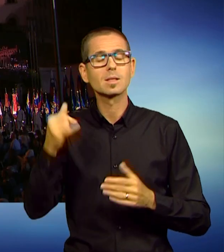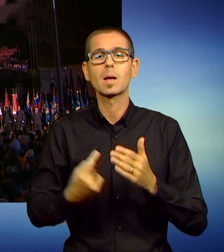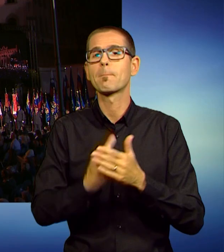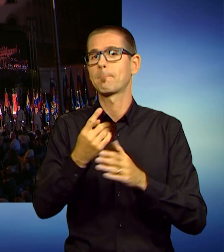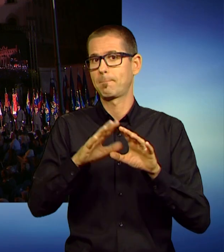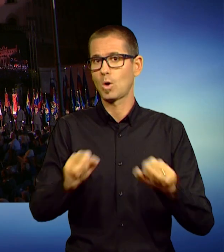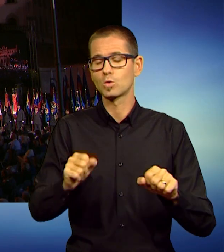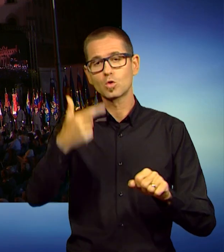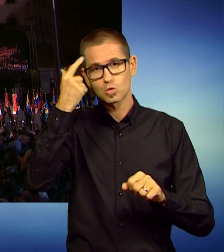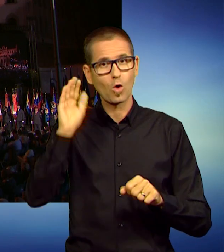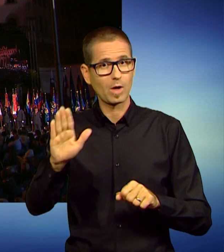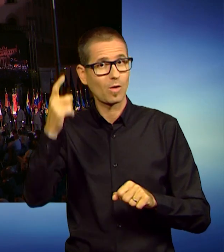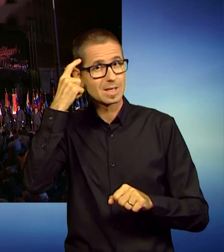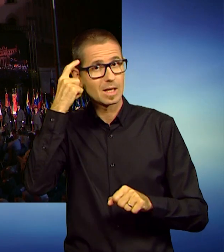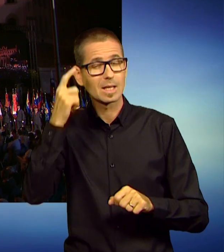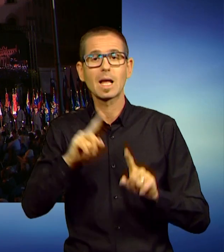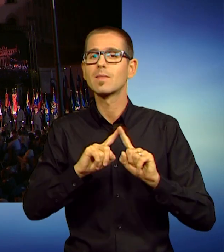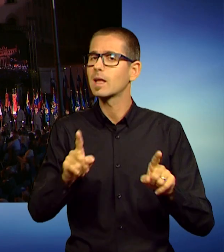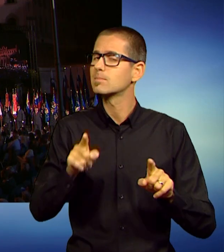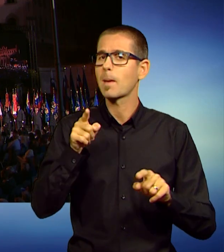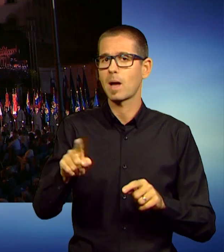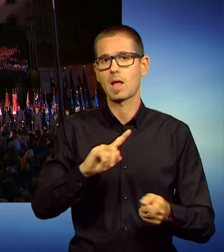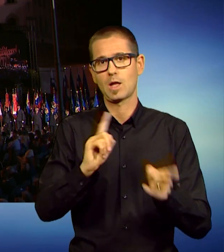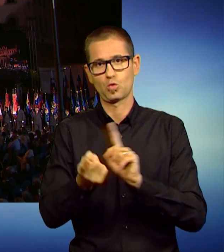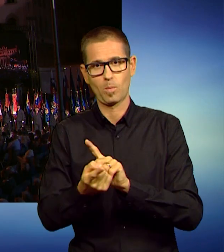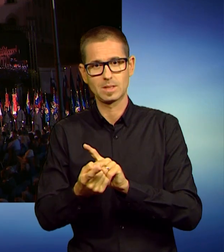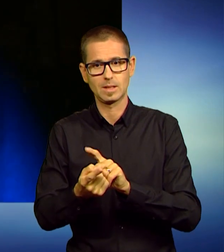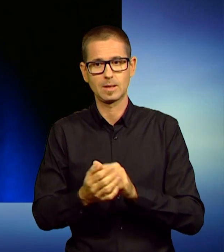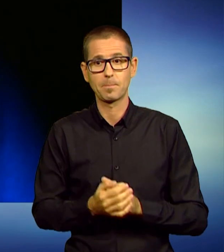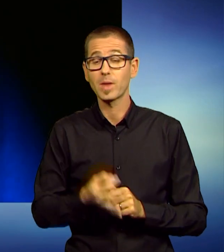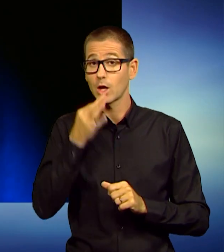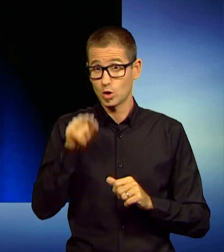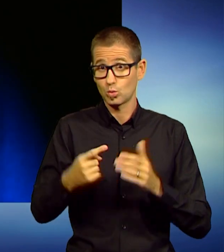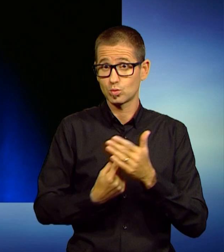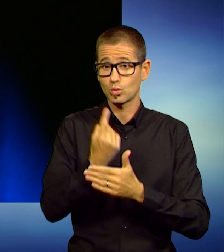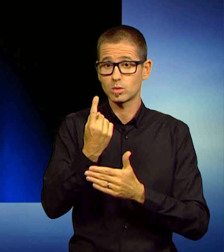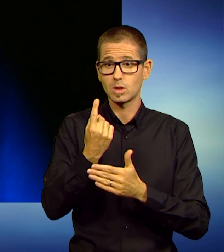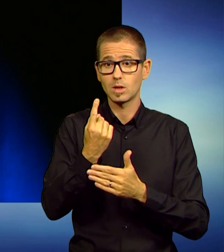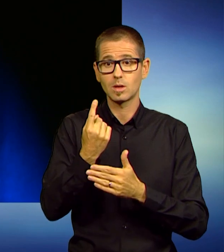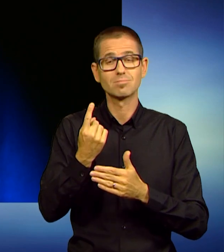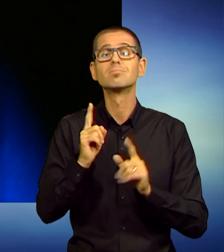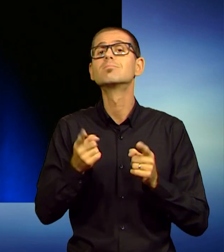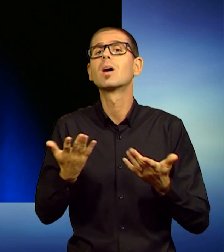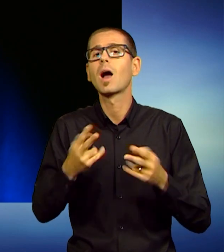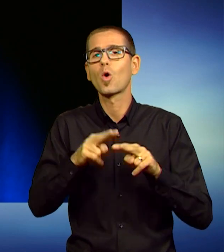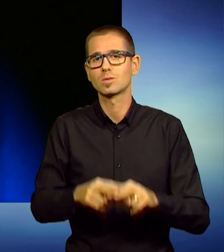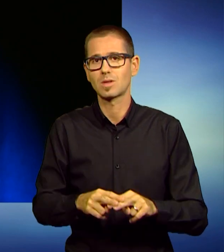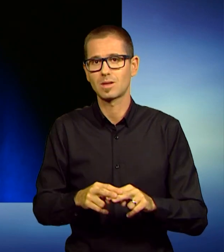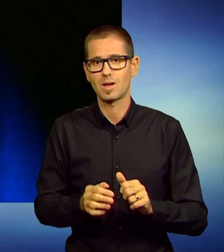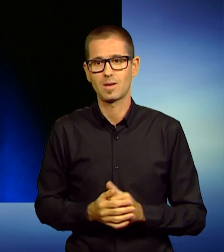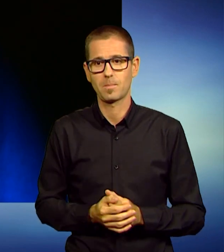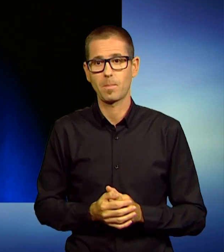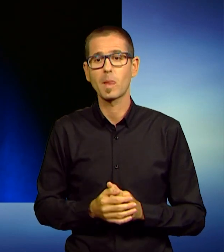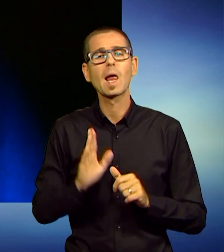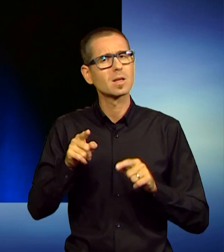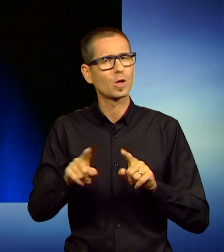inteligenca je plod človekove inteligence, ne sme pa je nadomestiti. Če se to zgodi, kaj nam ostane? Naj